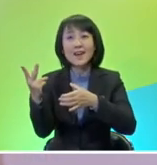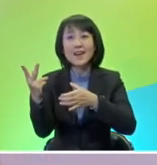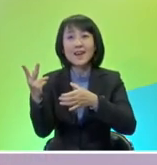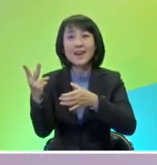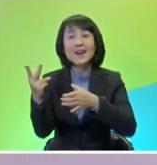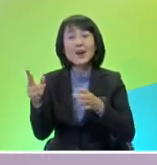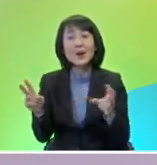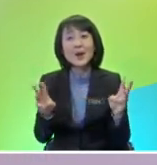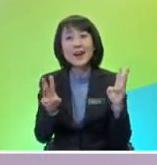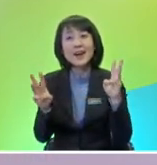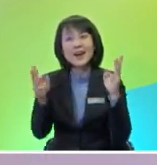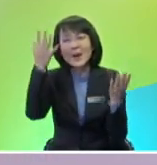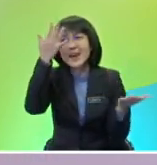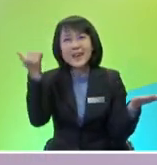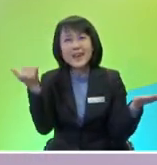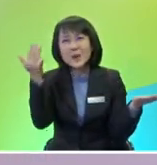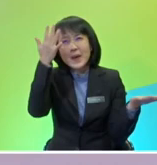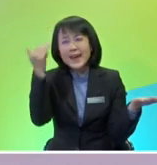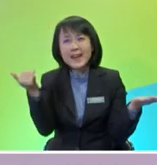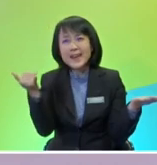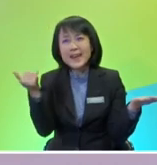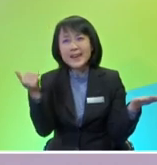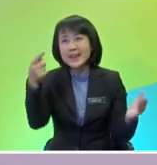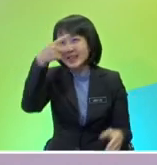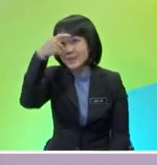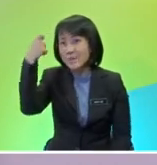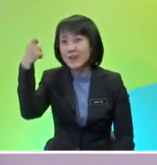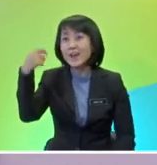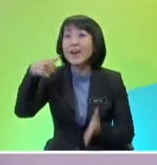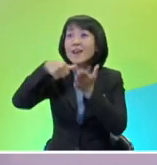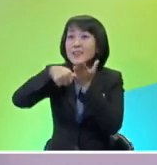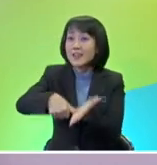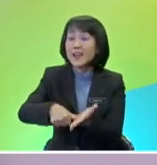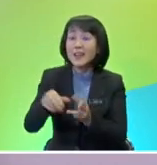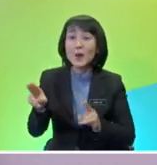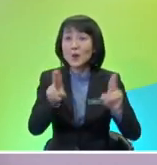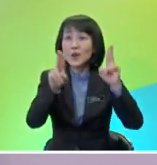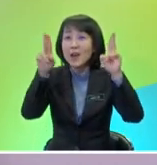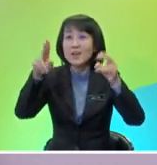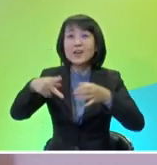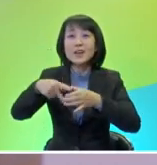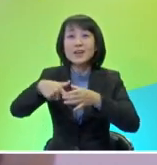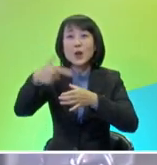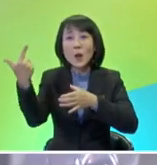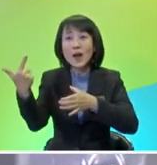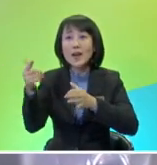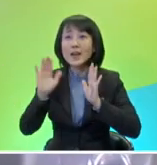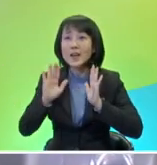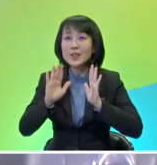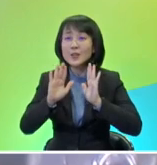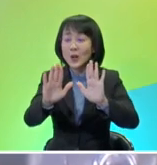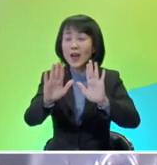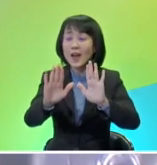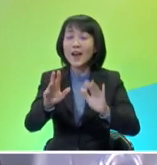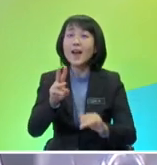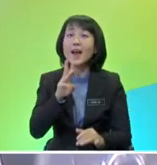berhenti mengalir. Kenapa ni, cikgu? Apa jadi? Ini disebabkan oleh tekanan udara di luar yang menolak air tu keluar daripada botol